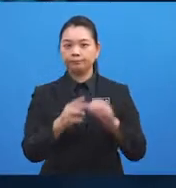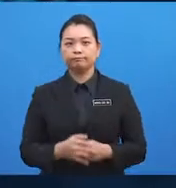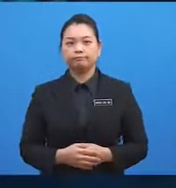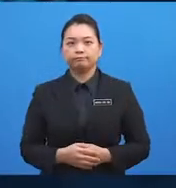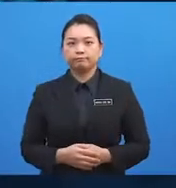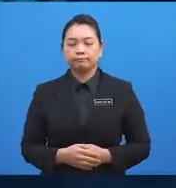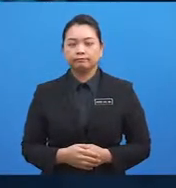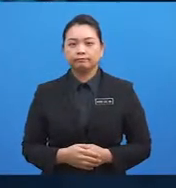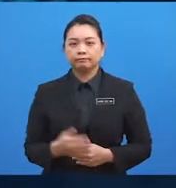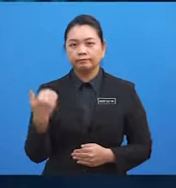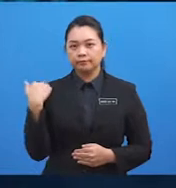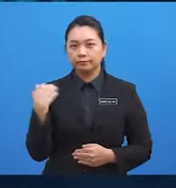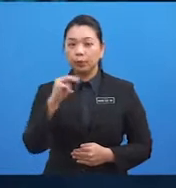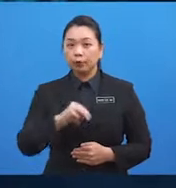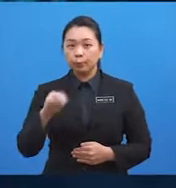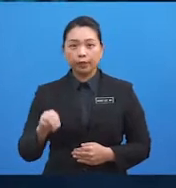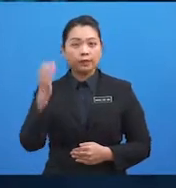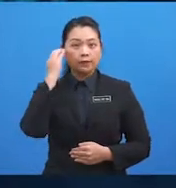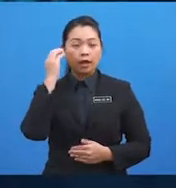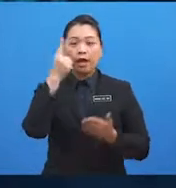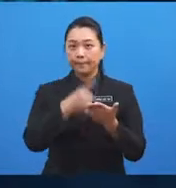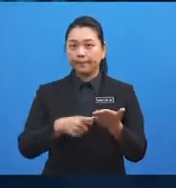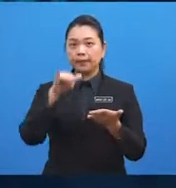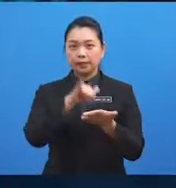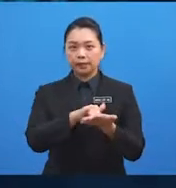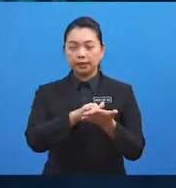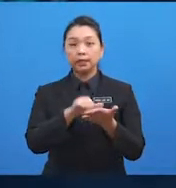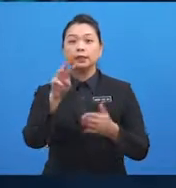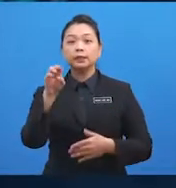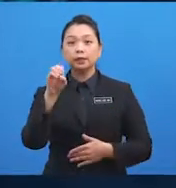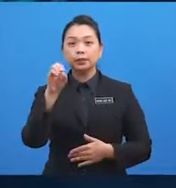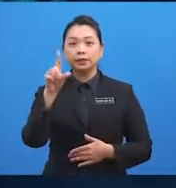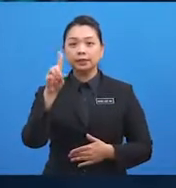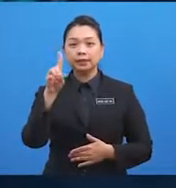itu, adakah murid-murid tahu apa itu modal?